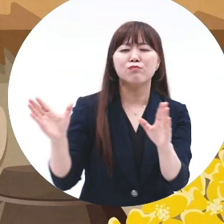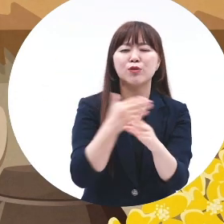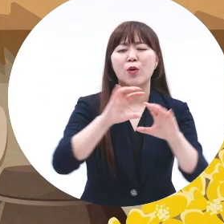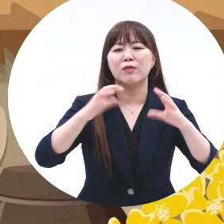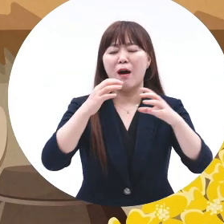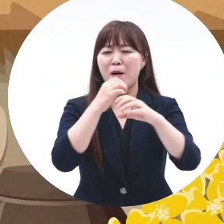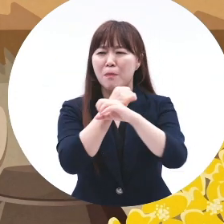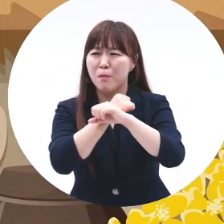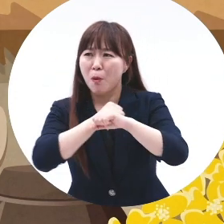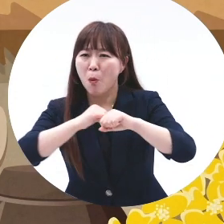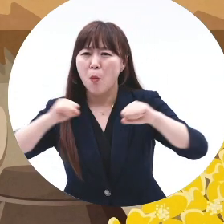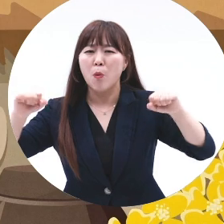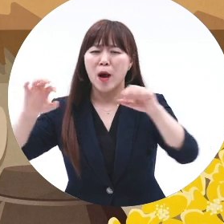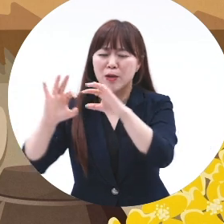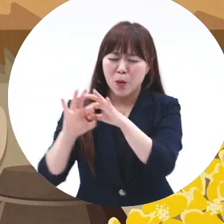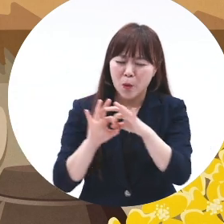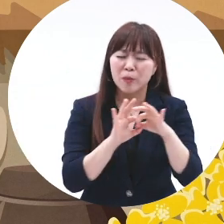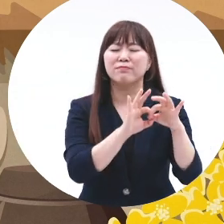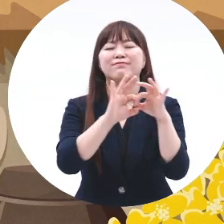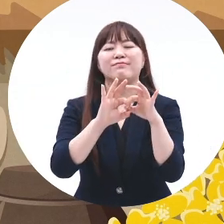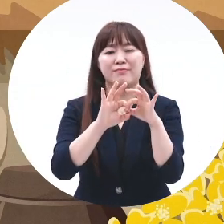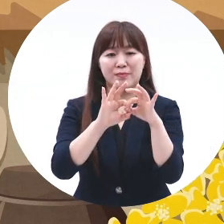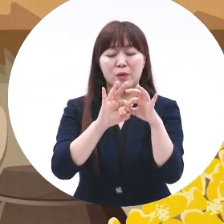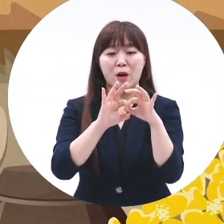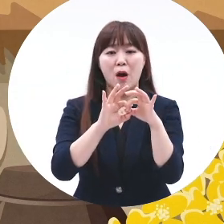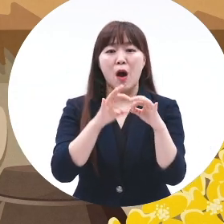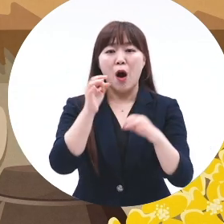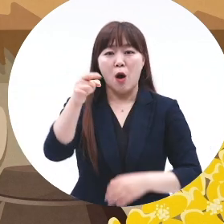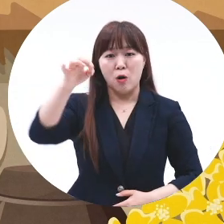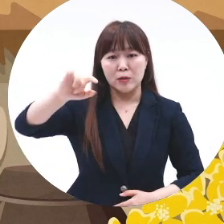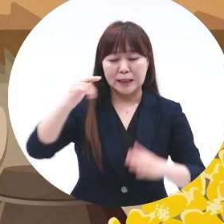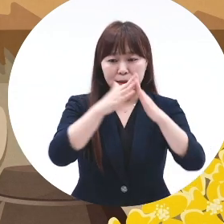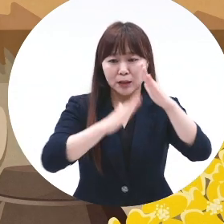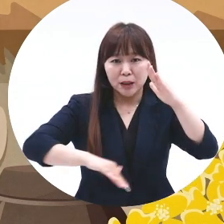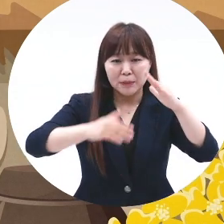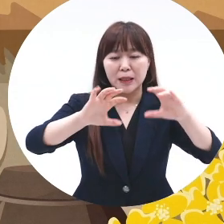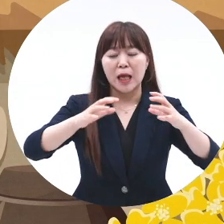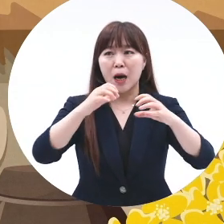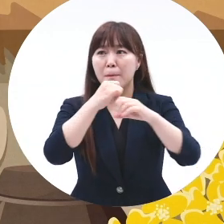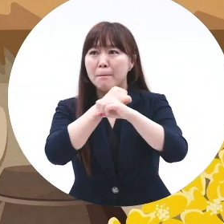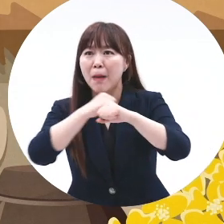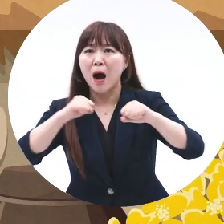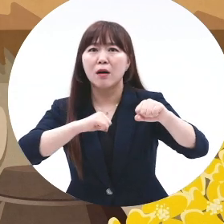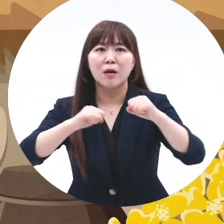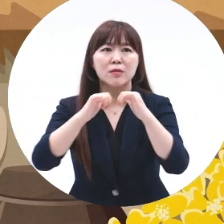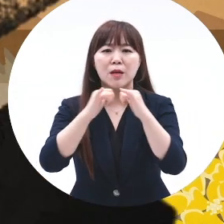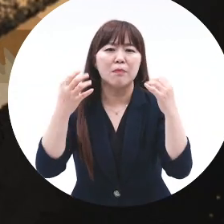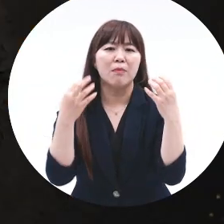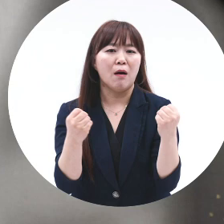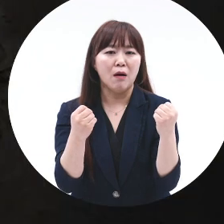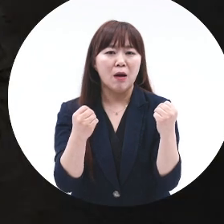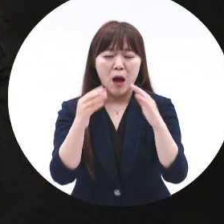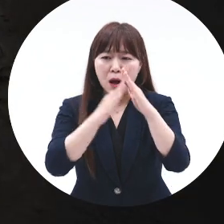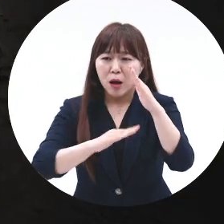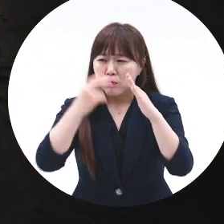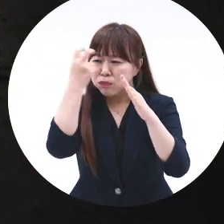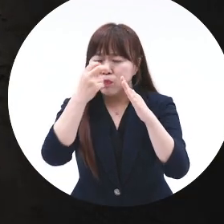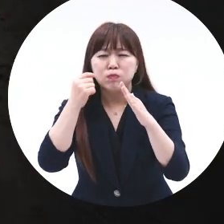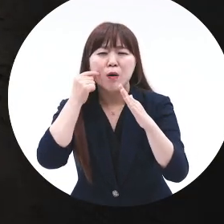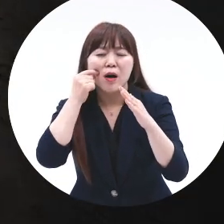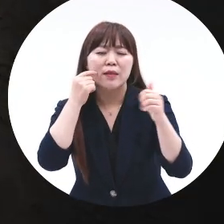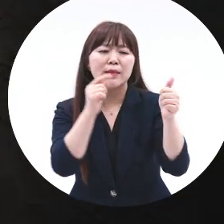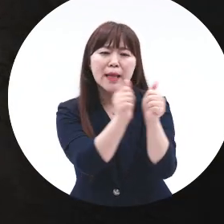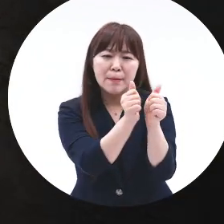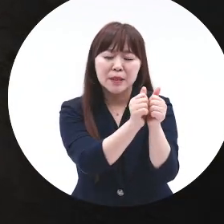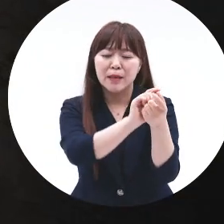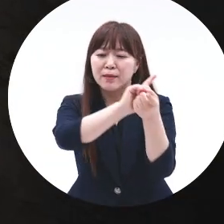시절부터 독립운동과는 뗄 수 없는 삶을 살았습니다. 허은의 집안은 대대로 독립운동 일가였습니다. 그렇게